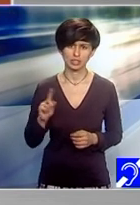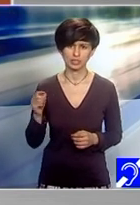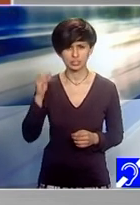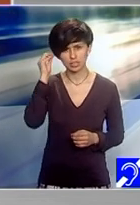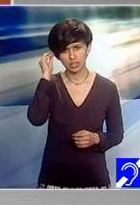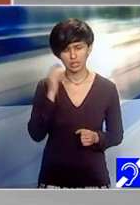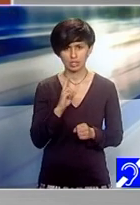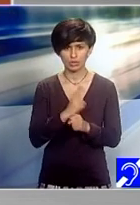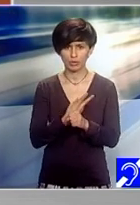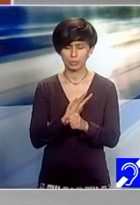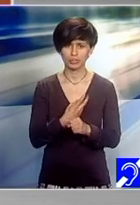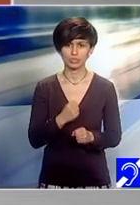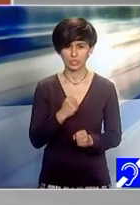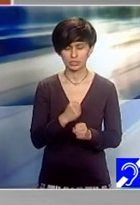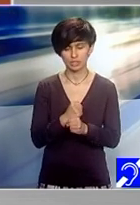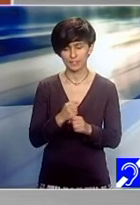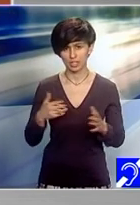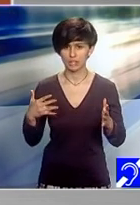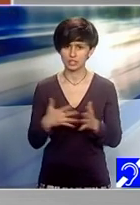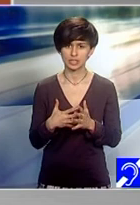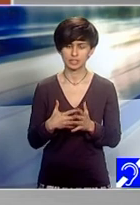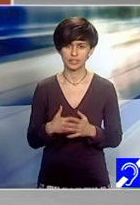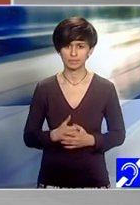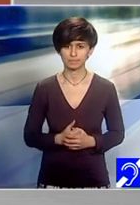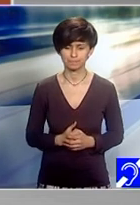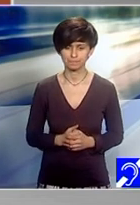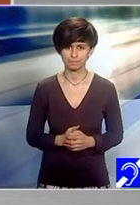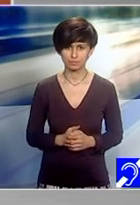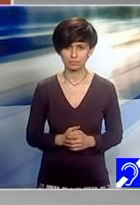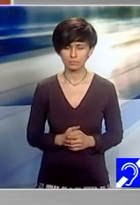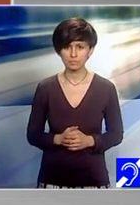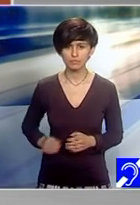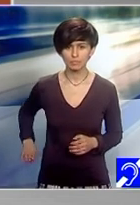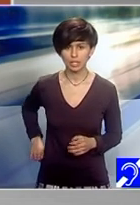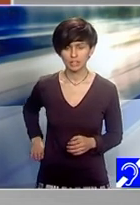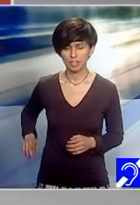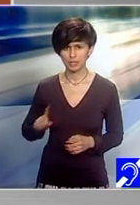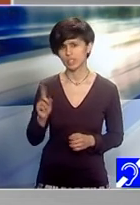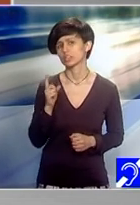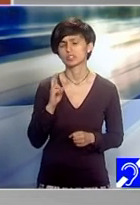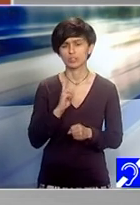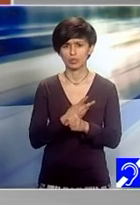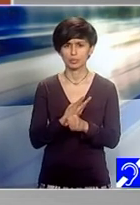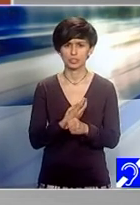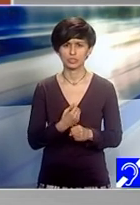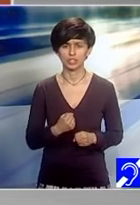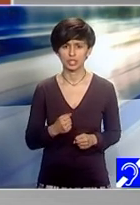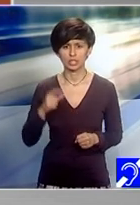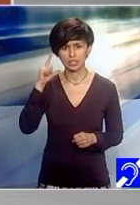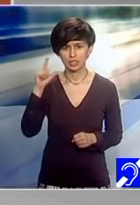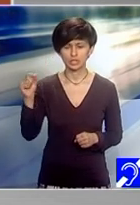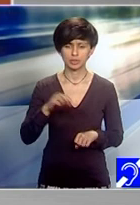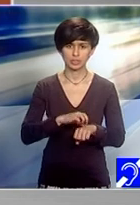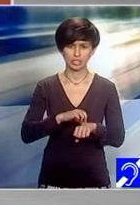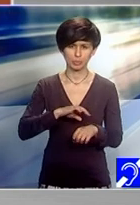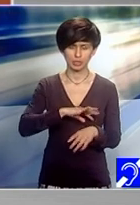să facă prelevări de astfel de frotiuri, femeia nu e obișnuită să meargă la medicul de familie, femeia nu vrea să fie văzută în sat mergând